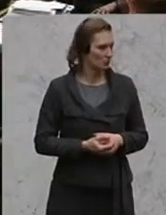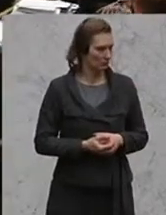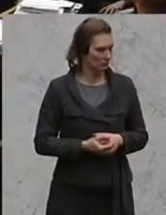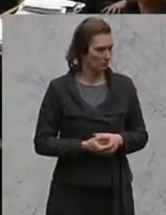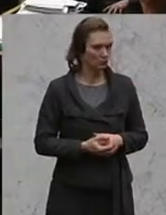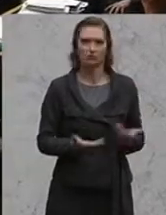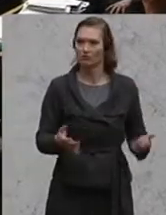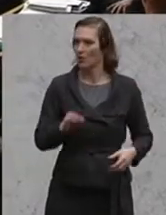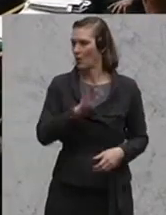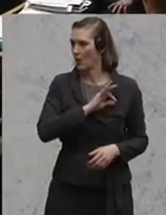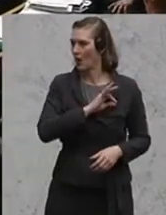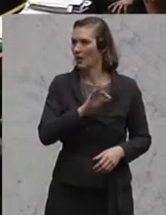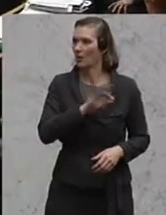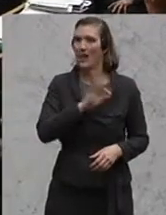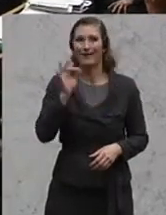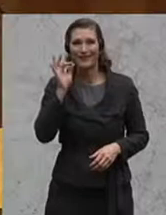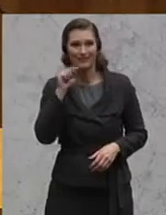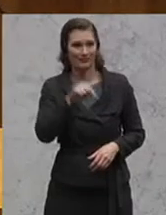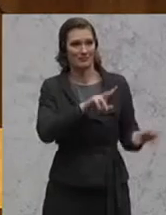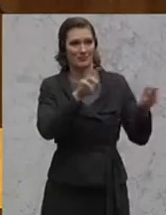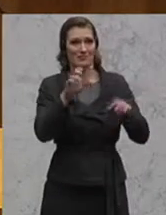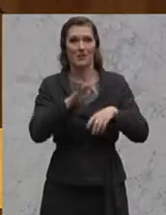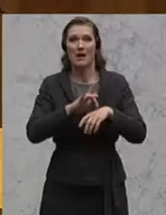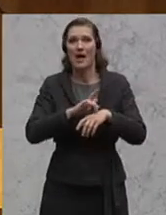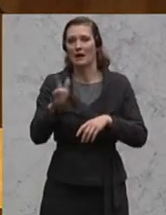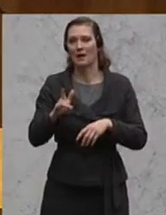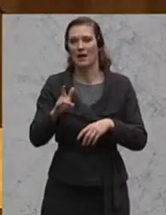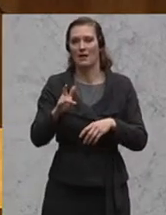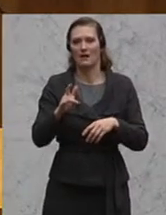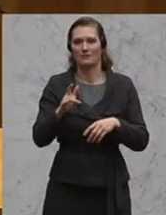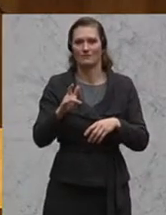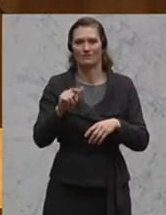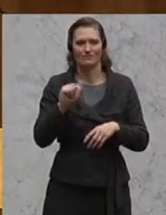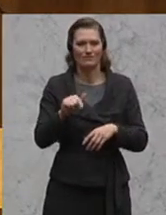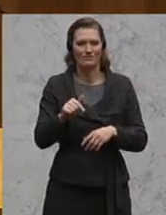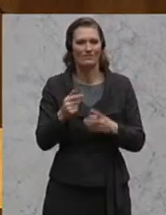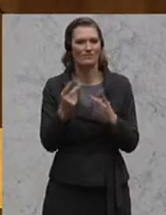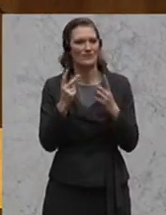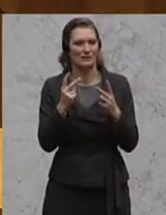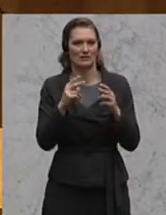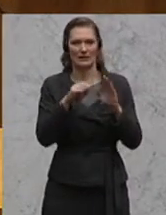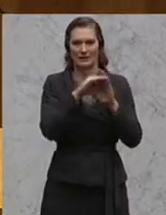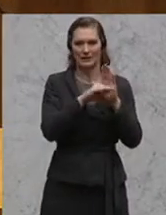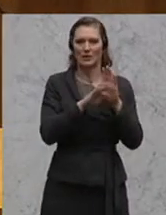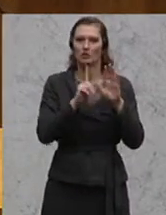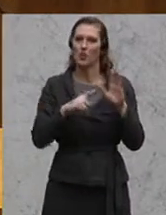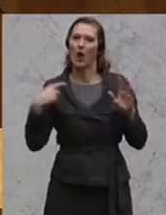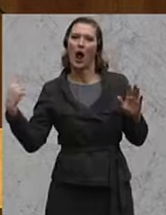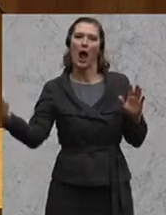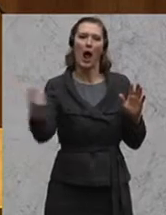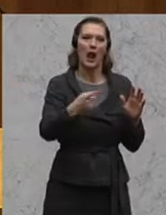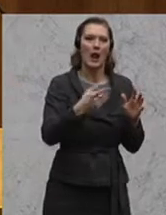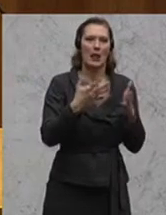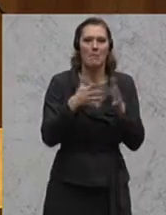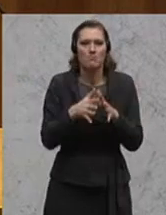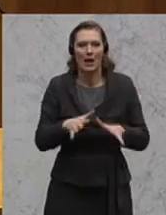Werte Kolleginnen und Kollegen, dieses beim sensiblen Thema der Fortpflanzungsmedizin ist es uns wichtig, eine Einigung zu finden, die von einer breiten